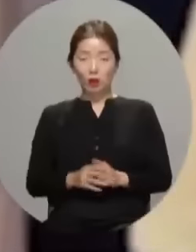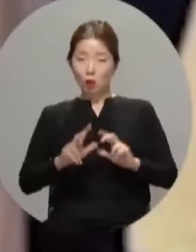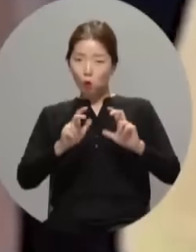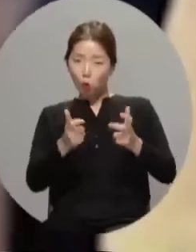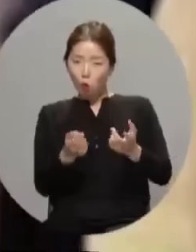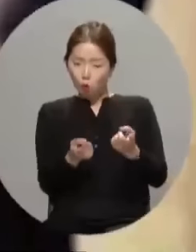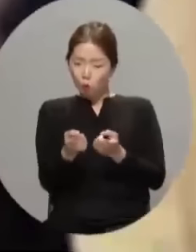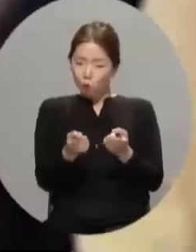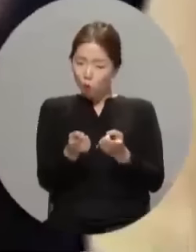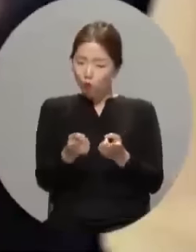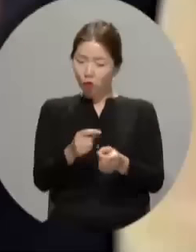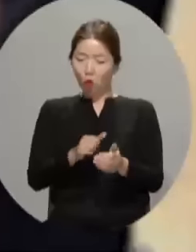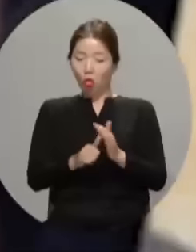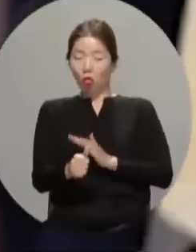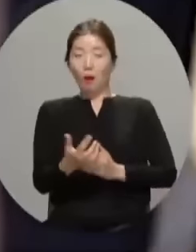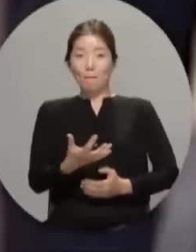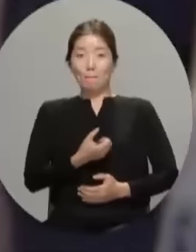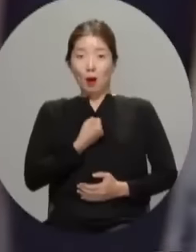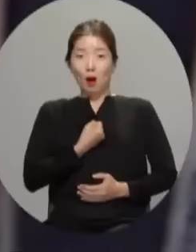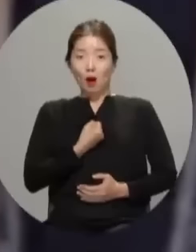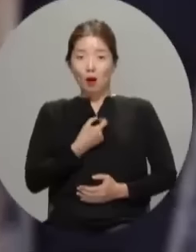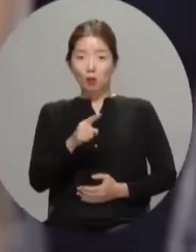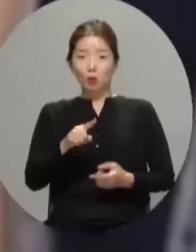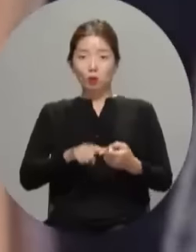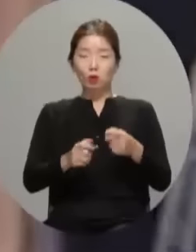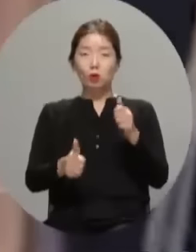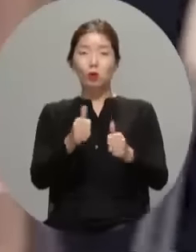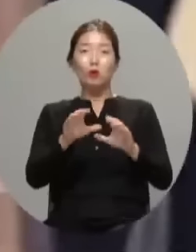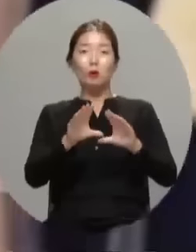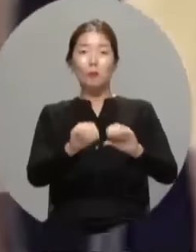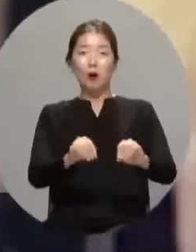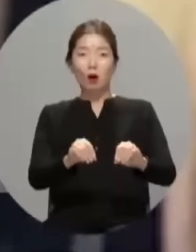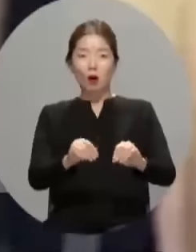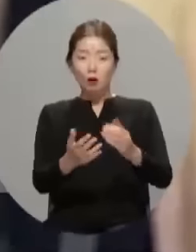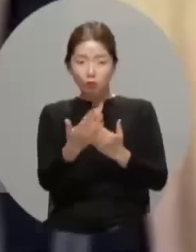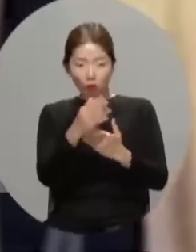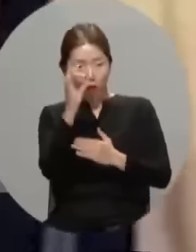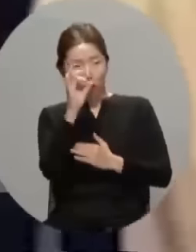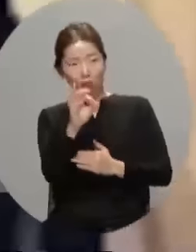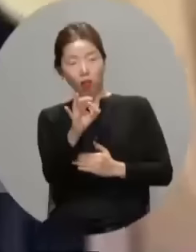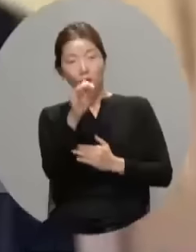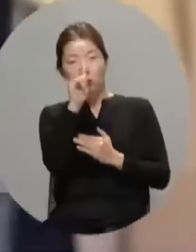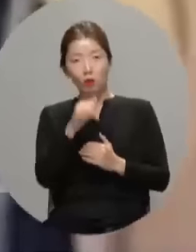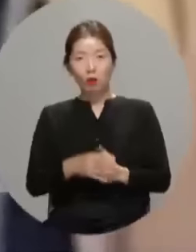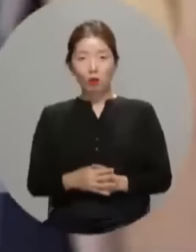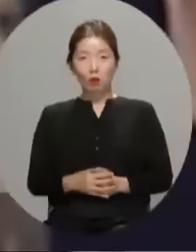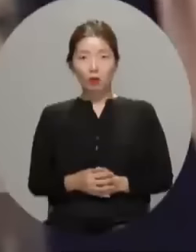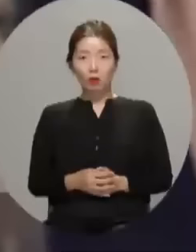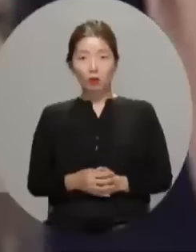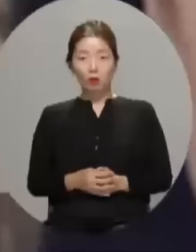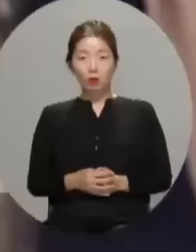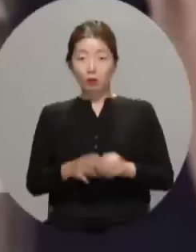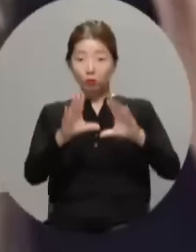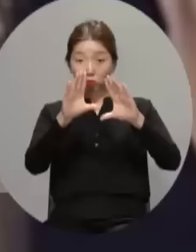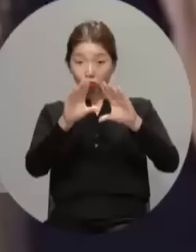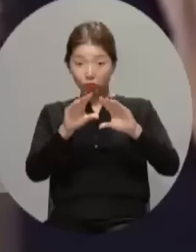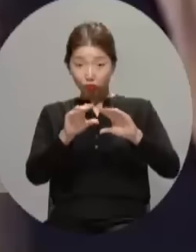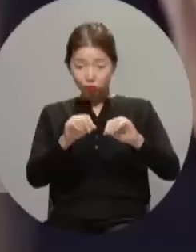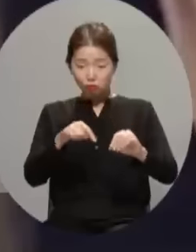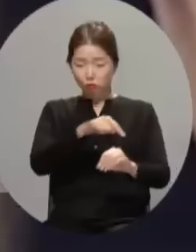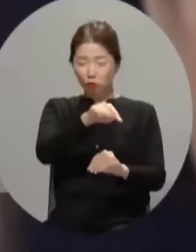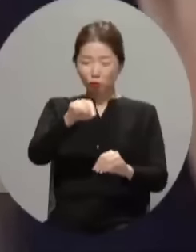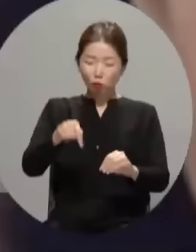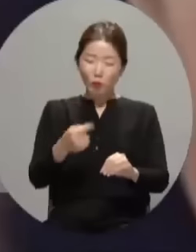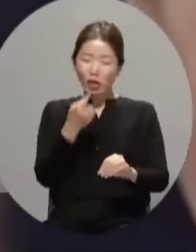드론공을 조정하던 선수들도 놀란 듯 일제히 경기를 멈추고 불이 난 공을 쳐다봅니다. 간신히 불이 꺼진 공